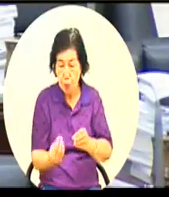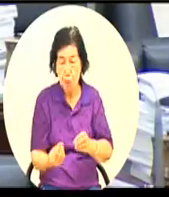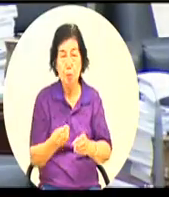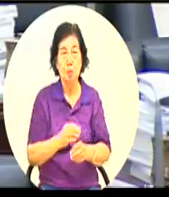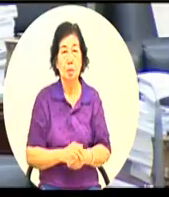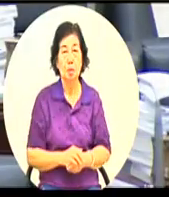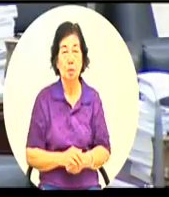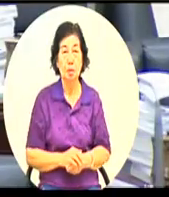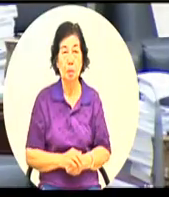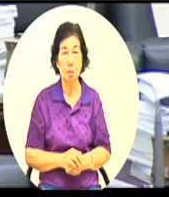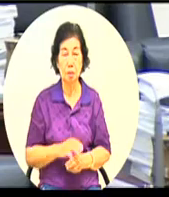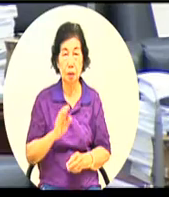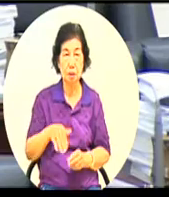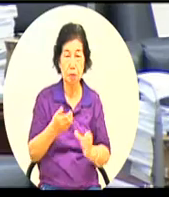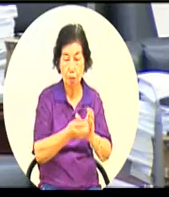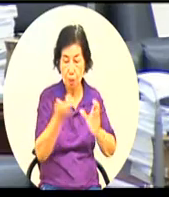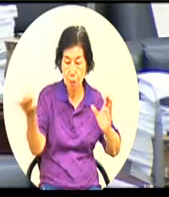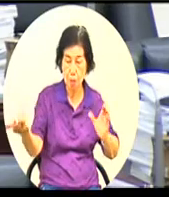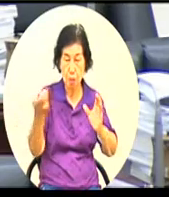现出成绩，